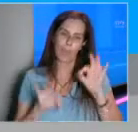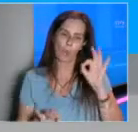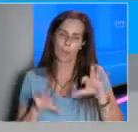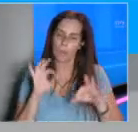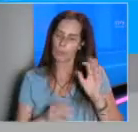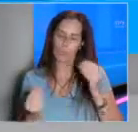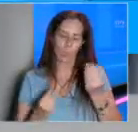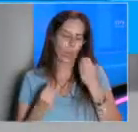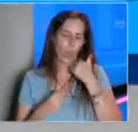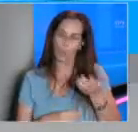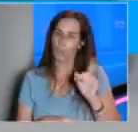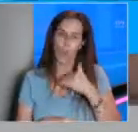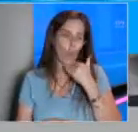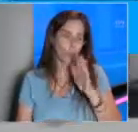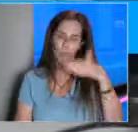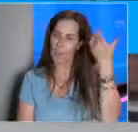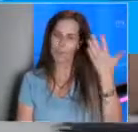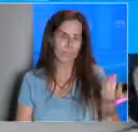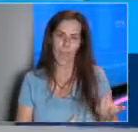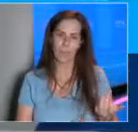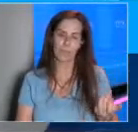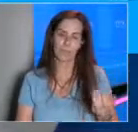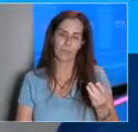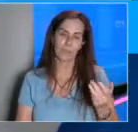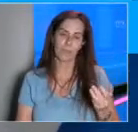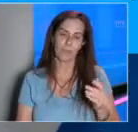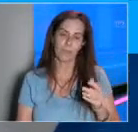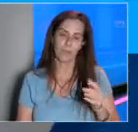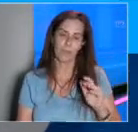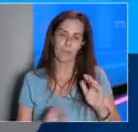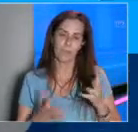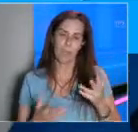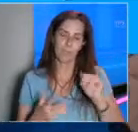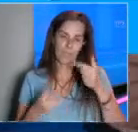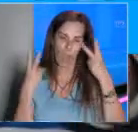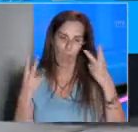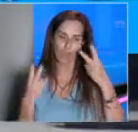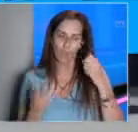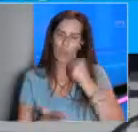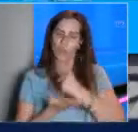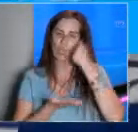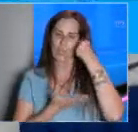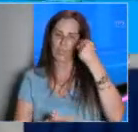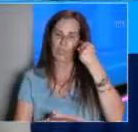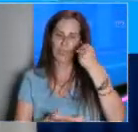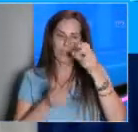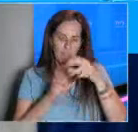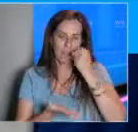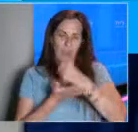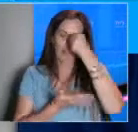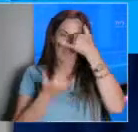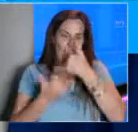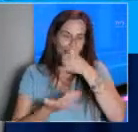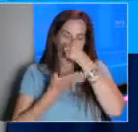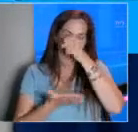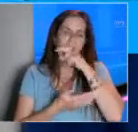בחירות זה לא דבר טוב, לא טוב או טוב למדינה, ומה שכן חשוב זה שיעבור תקציב, ואפשר להעביר אותו עכשיו,